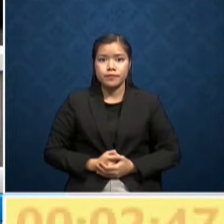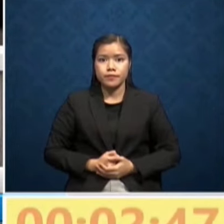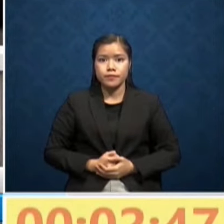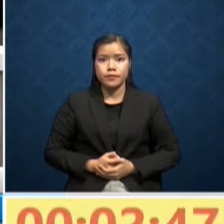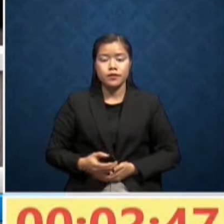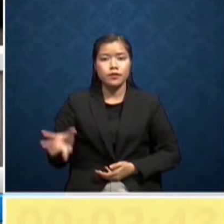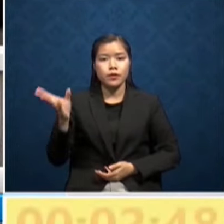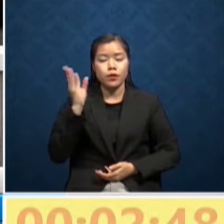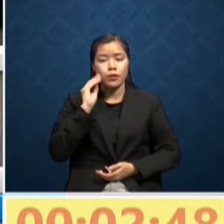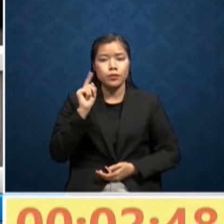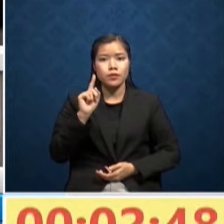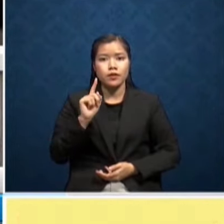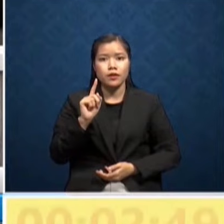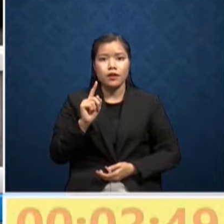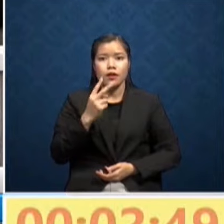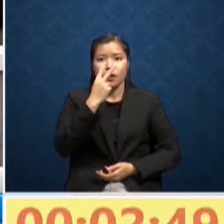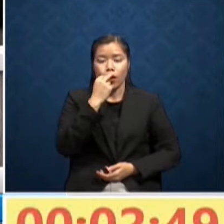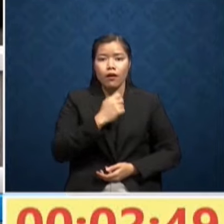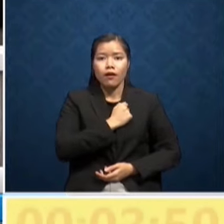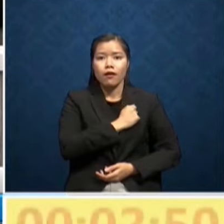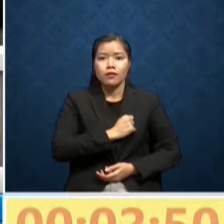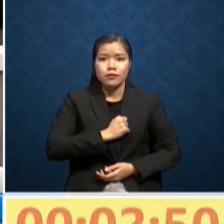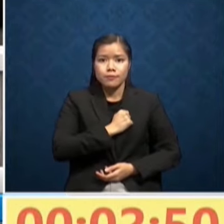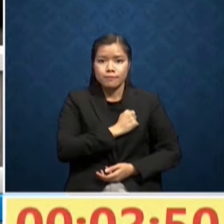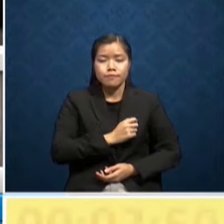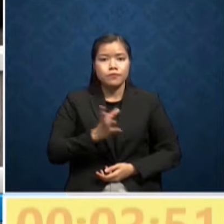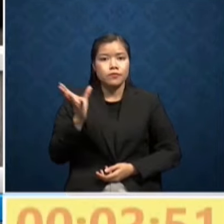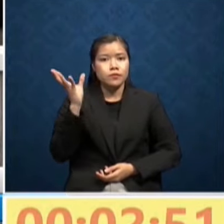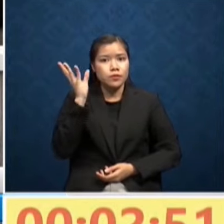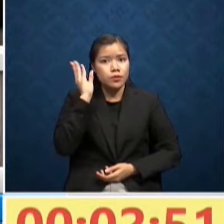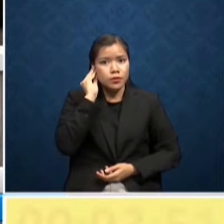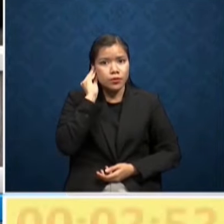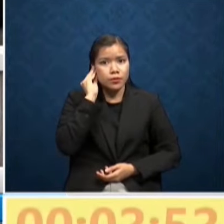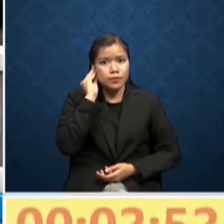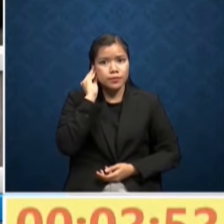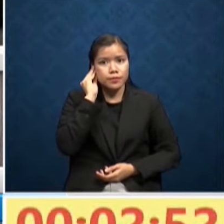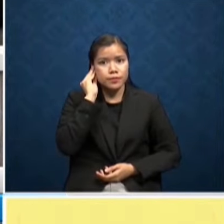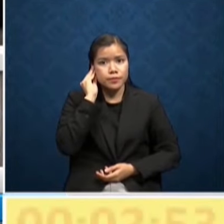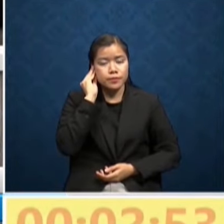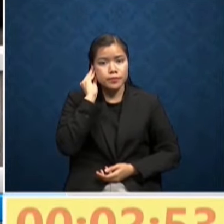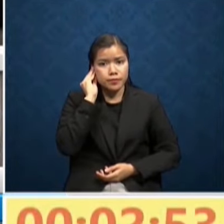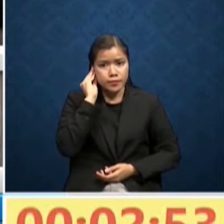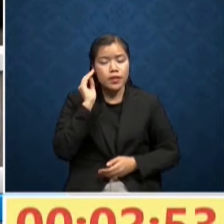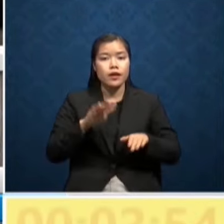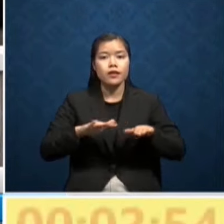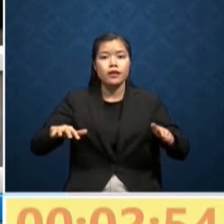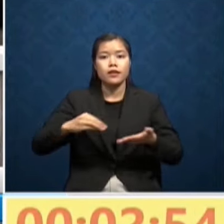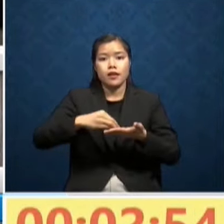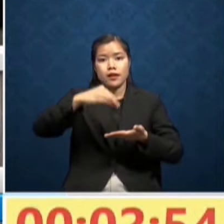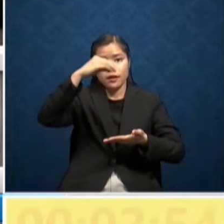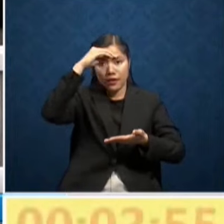ที่ได้ยินยังก้องหูขอให้ลูกนักเรียนและ